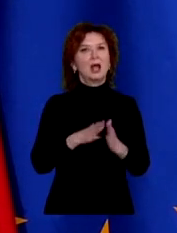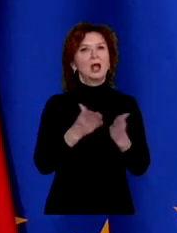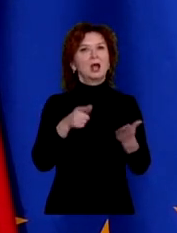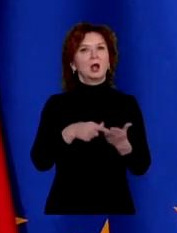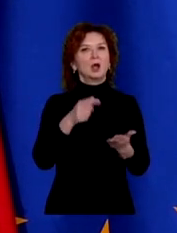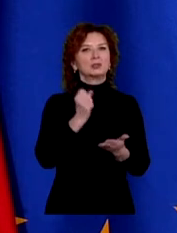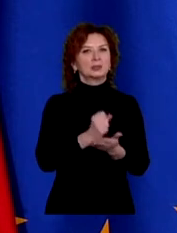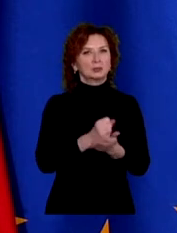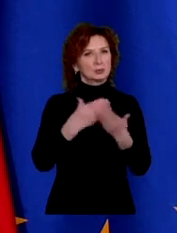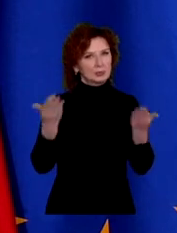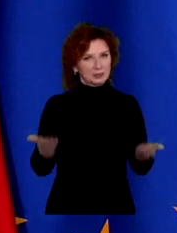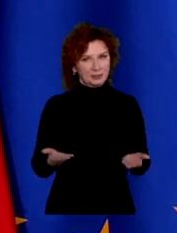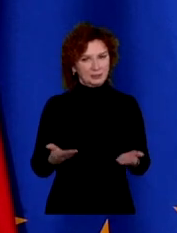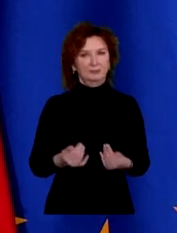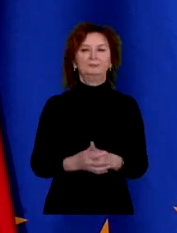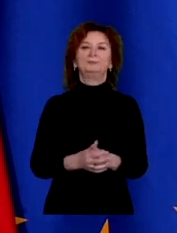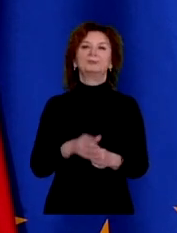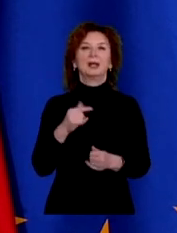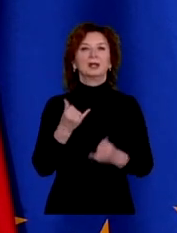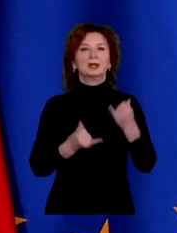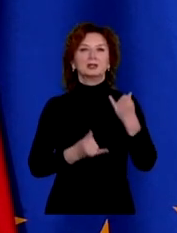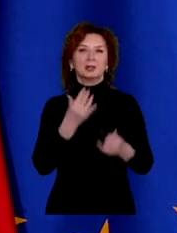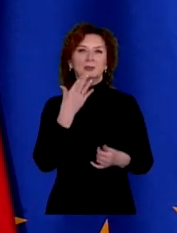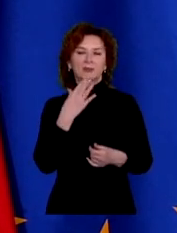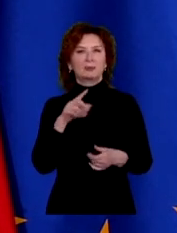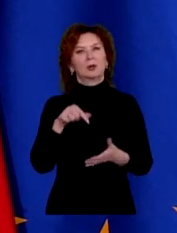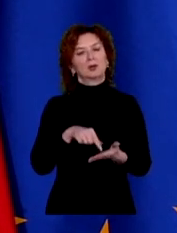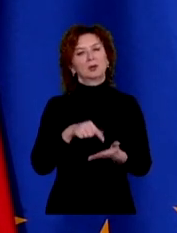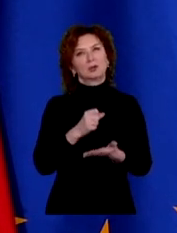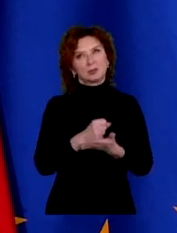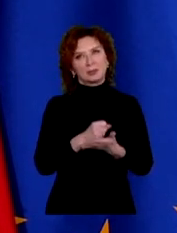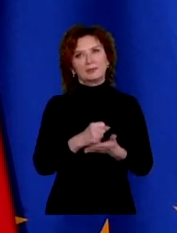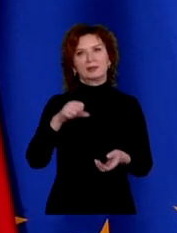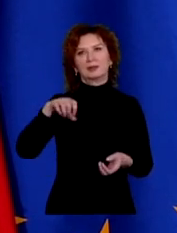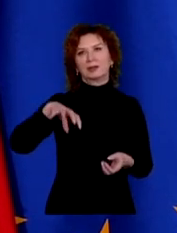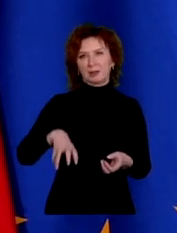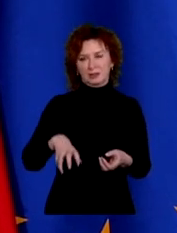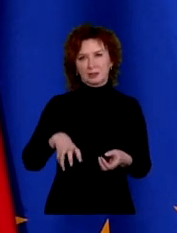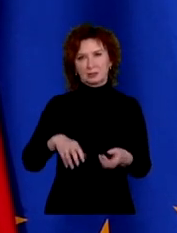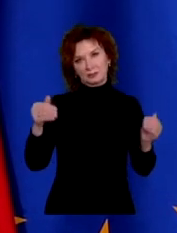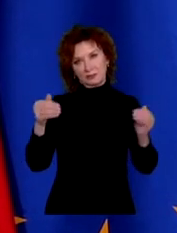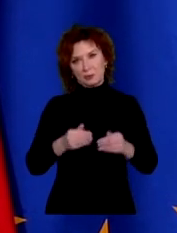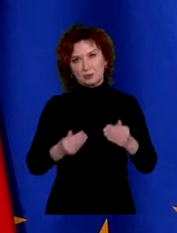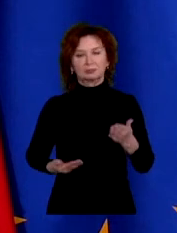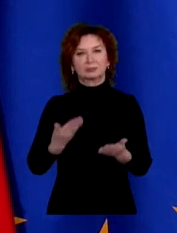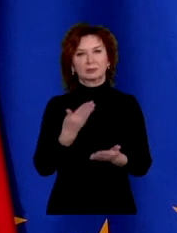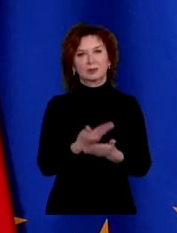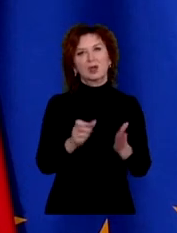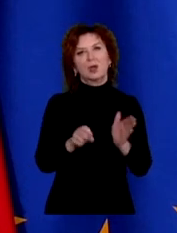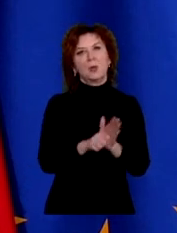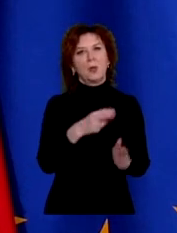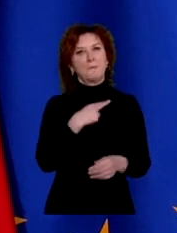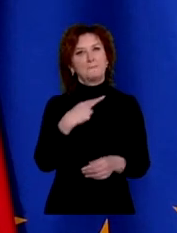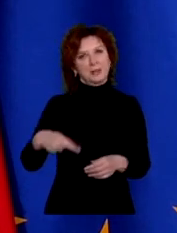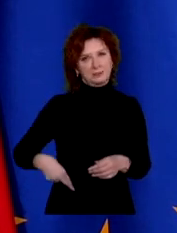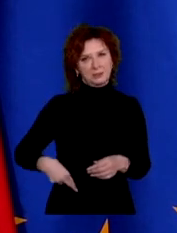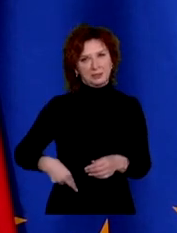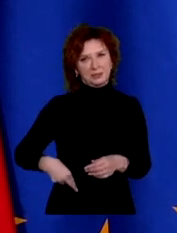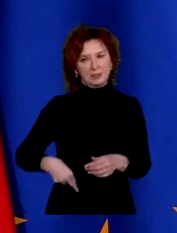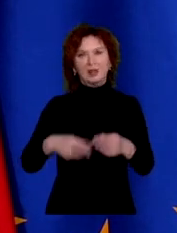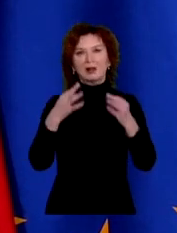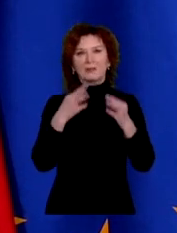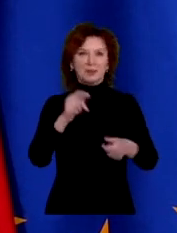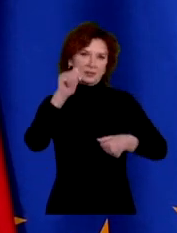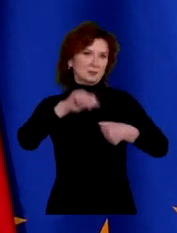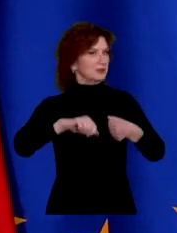resortów, o których mówimy, to takie wnioski mogłyby wpłynąć do prezesa Rady Ministrów. Przed chwilą to sprawdzałem, takie wnioski na ten